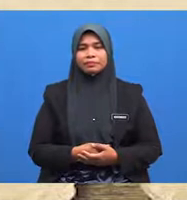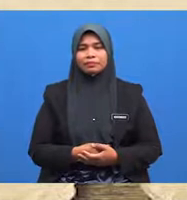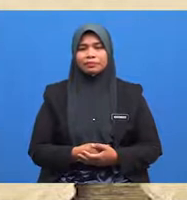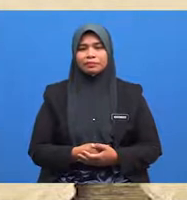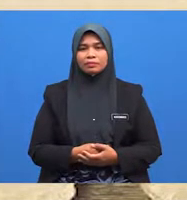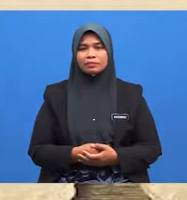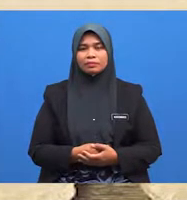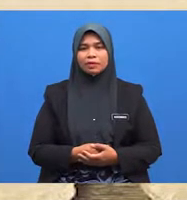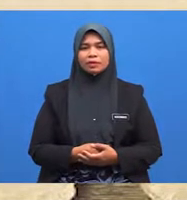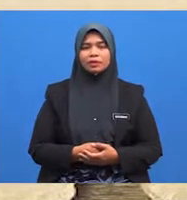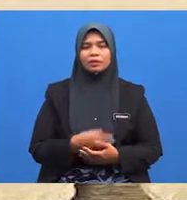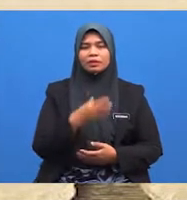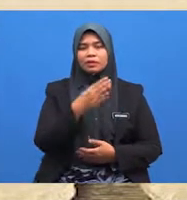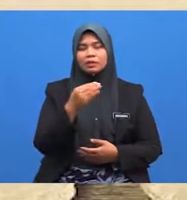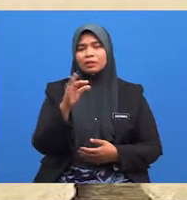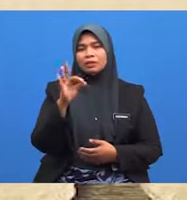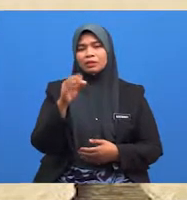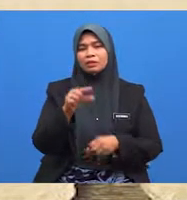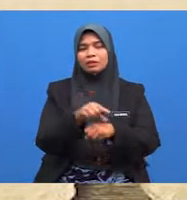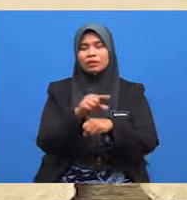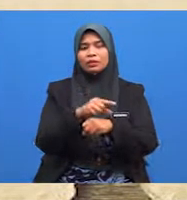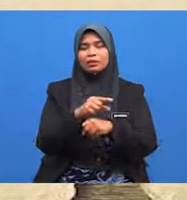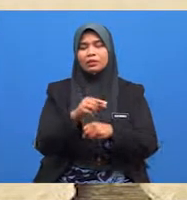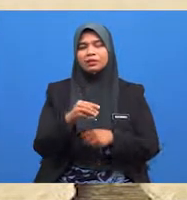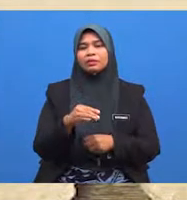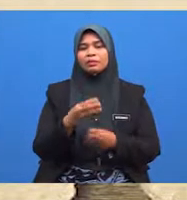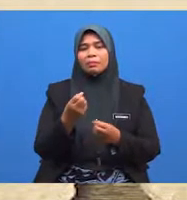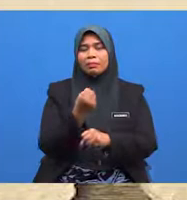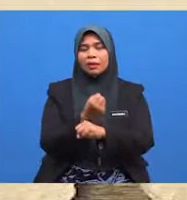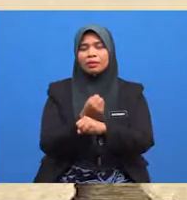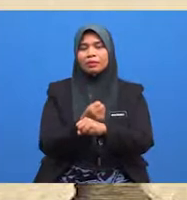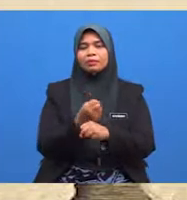dan marmar putih merupakan bahan dominan binaan.